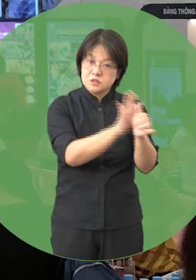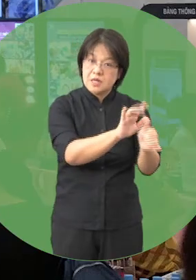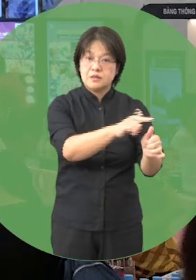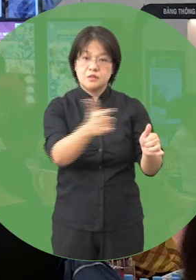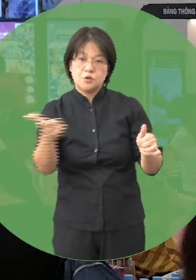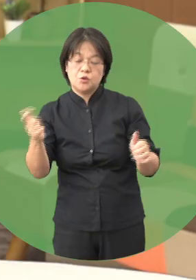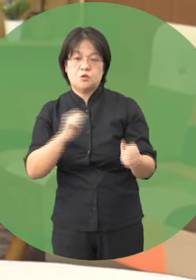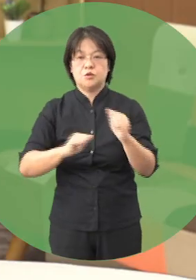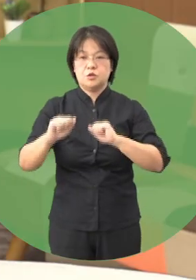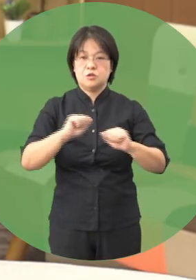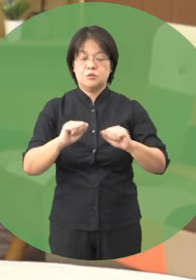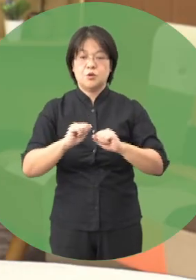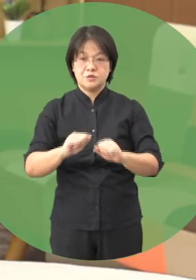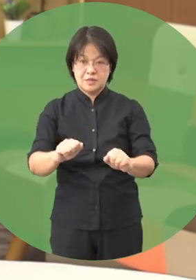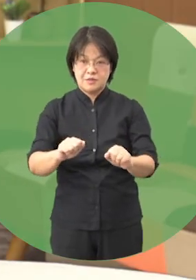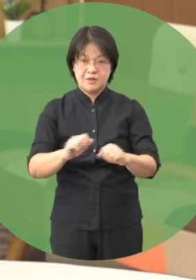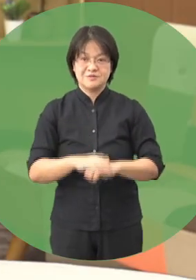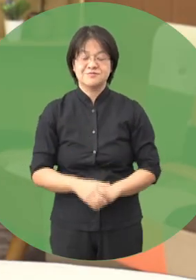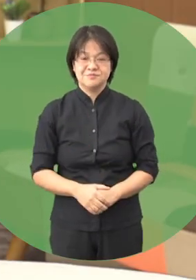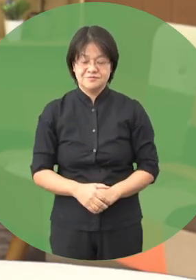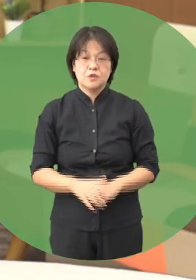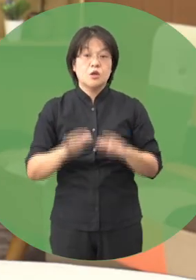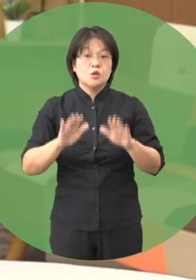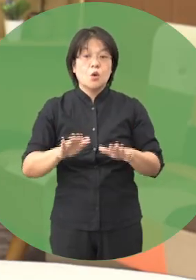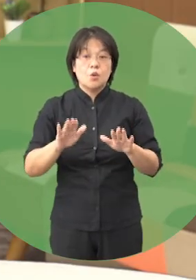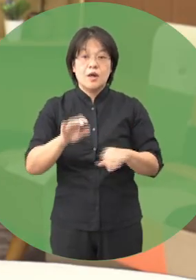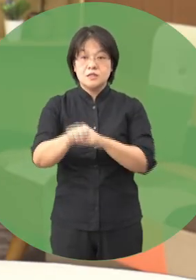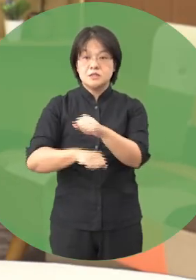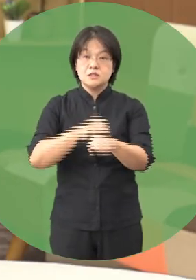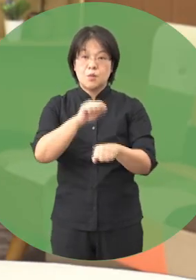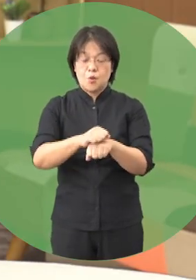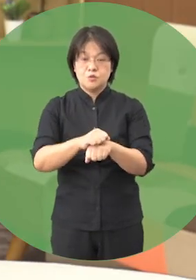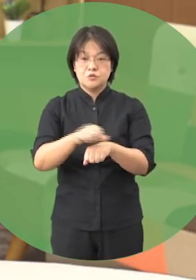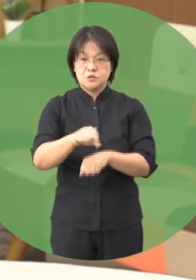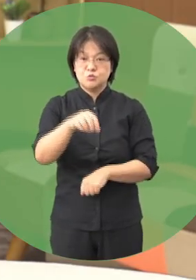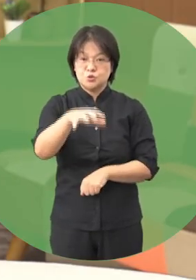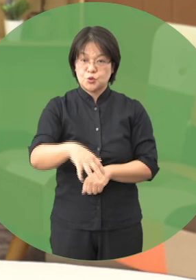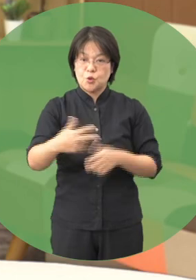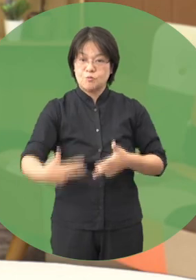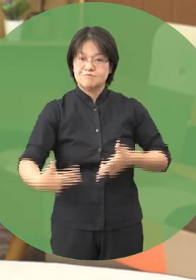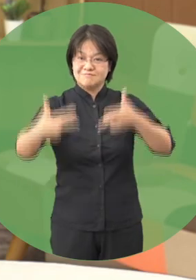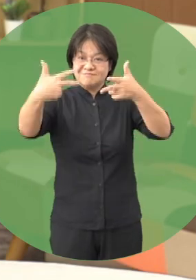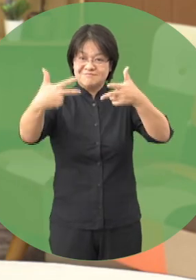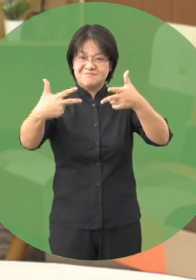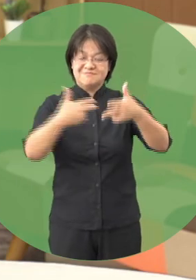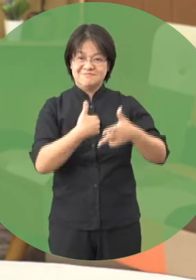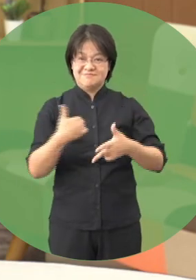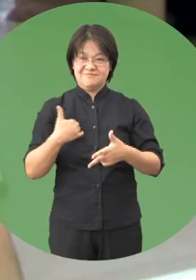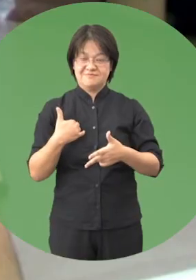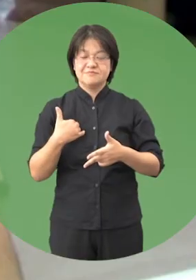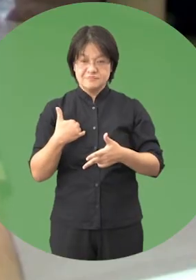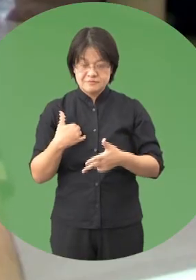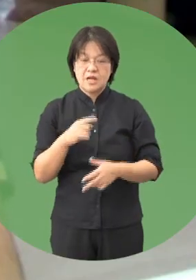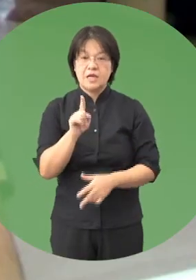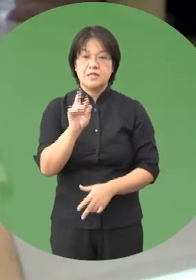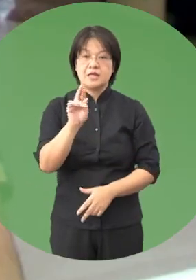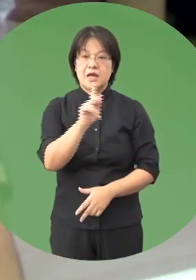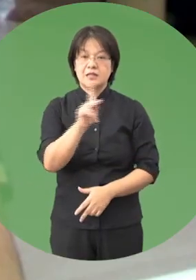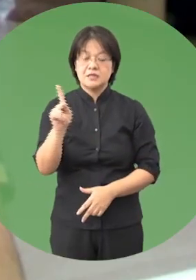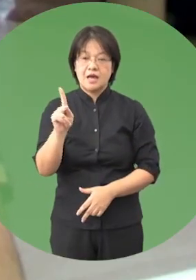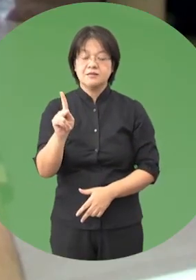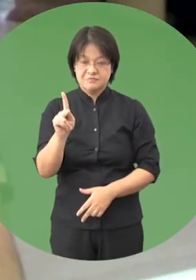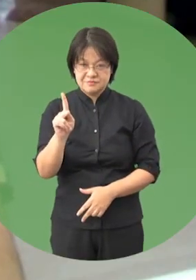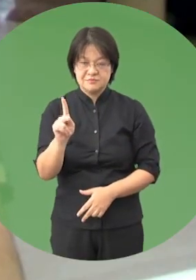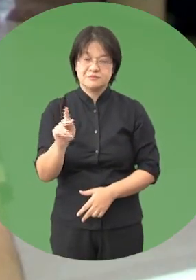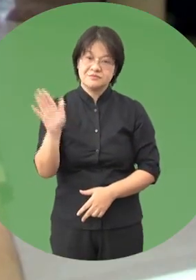ていますそこで今日はシンガポール事務所とテレビ電話がつながっています平良さーんi